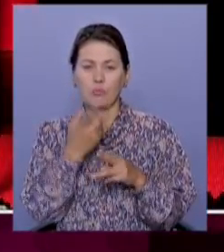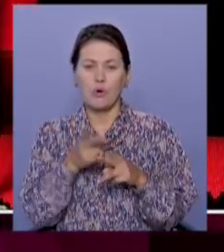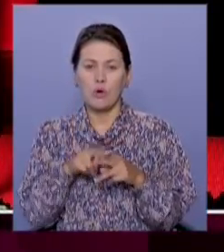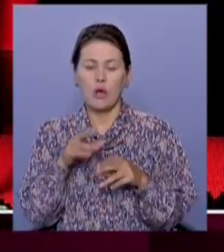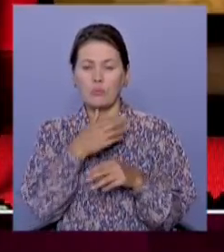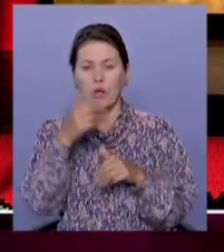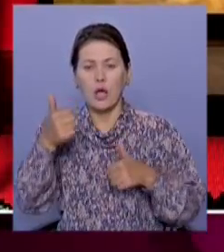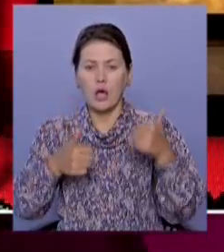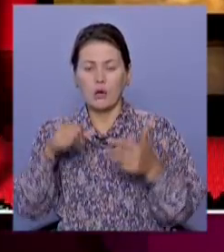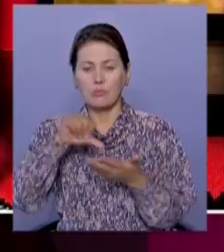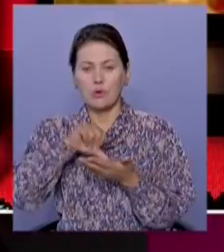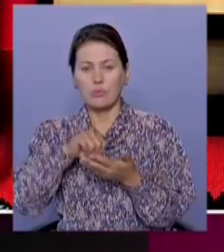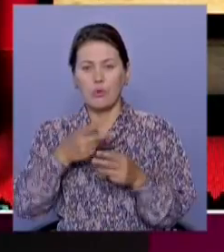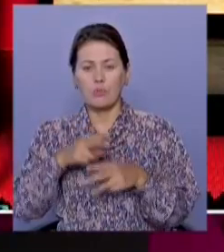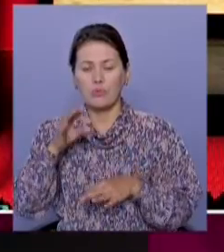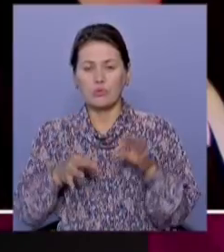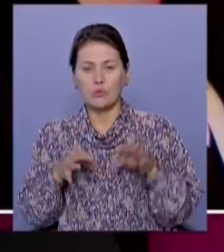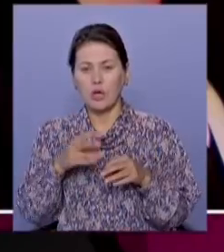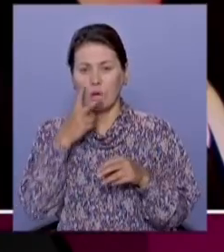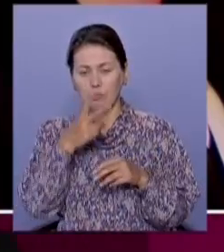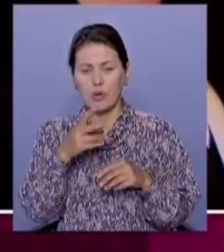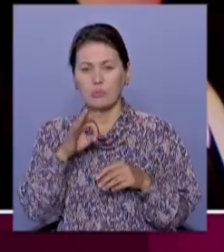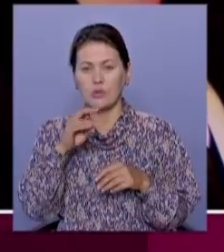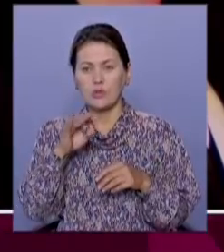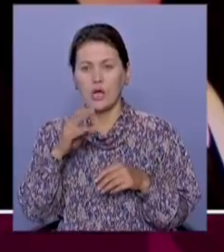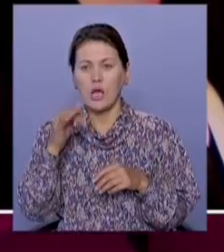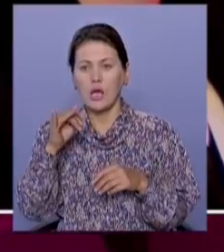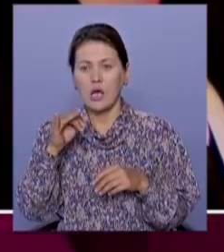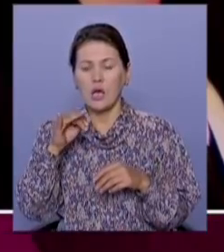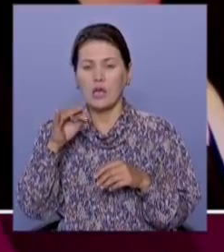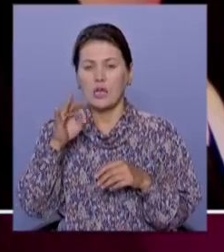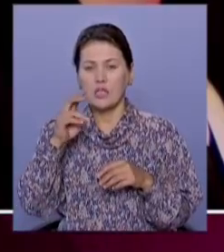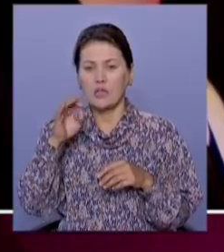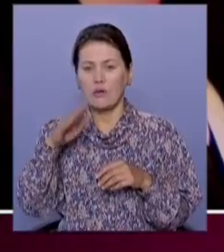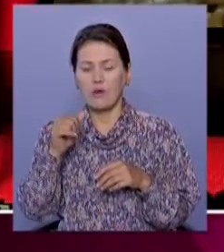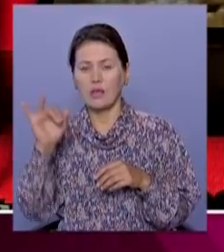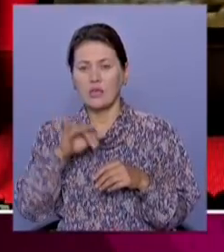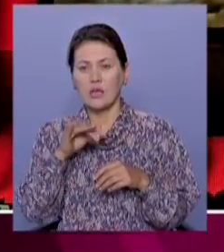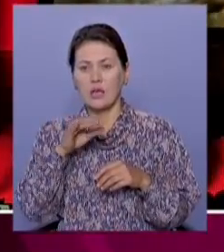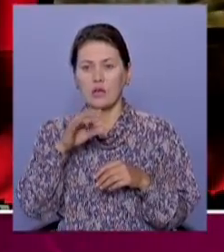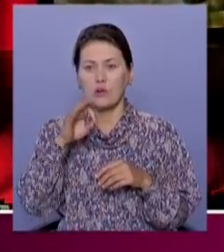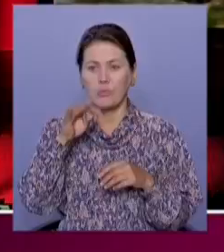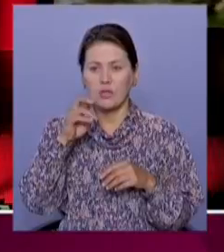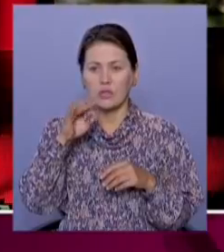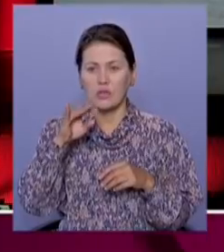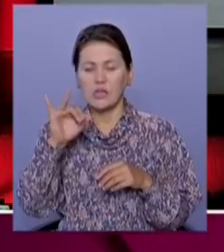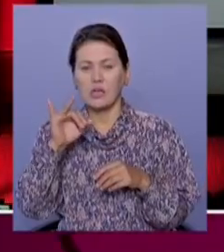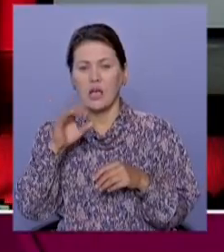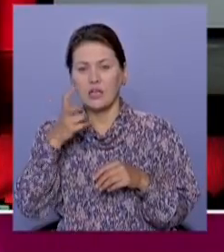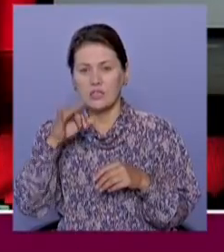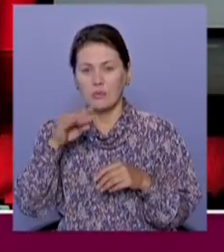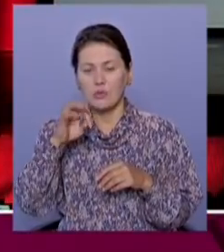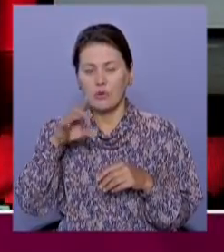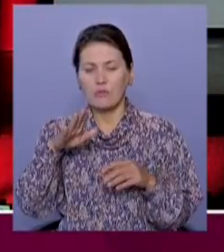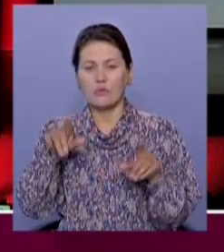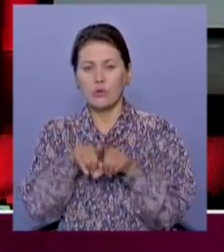Ал байқаудағы қазылар алқасы мүшесінде «Айка» фильмінің продюсері Гүлнар Сәрсенова, Марк Рускар, Роберт Минков және Алексей